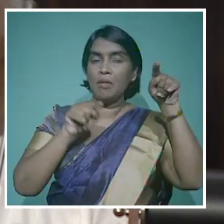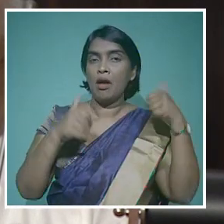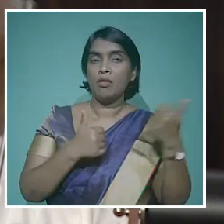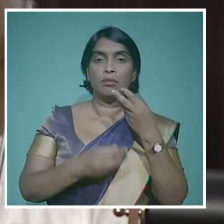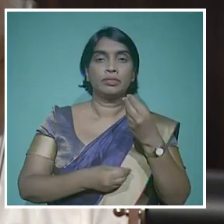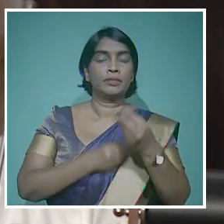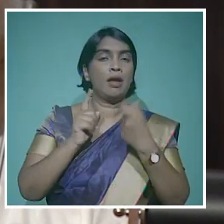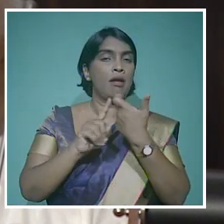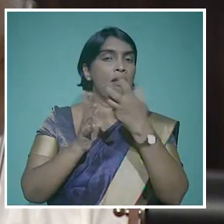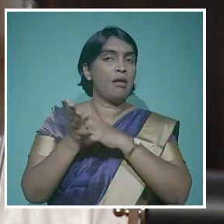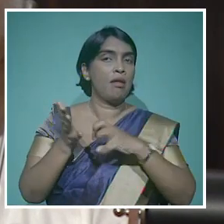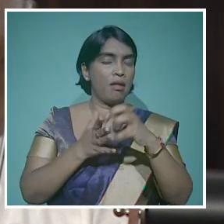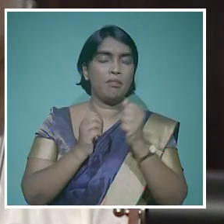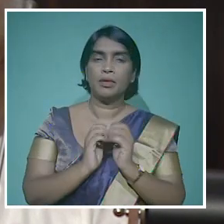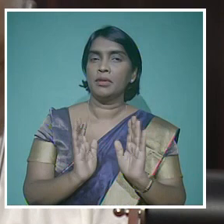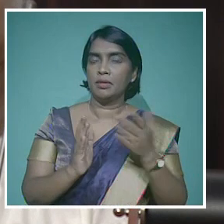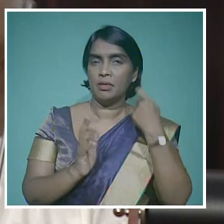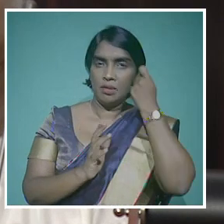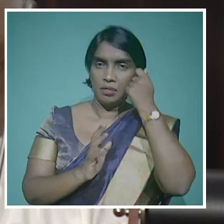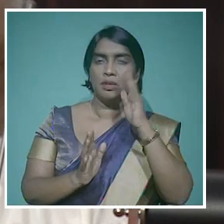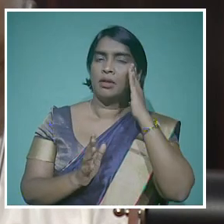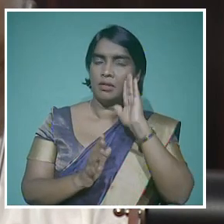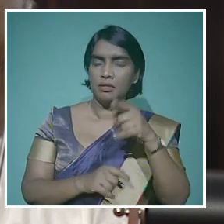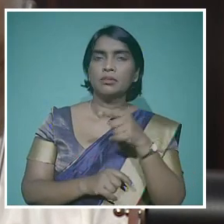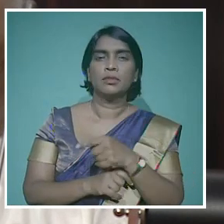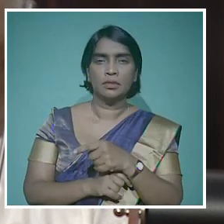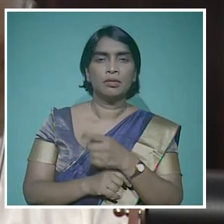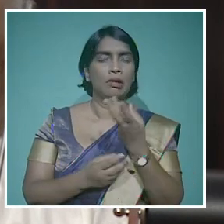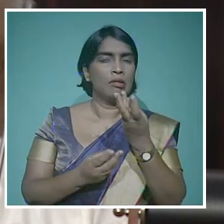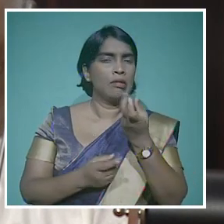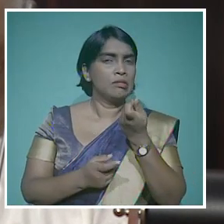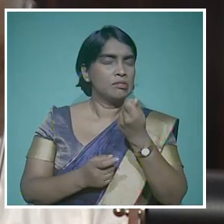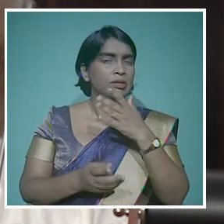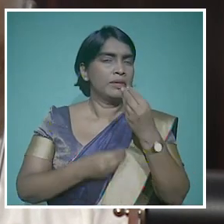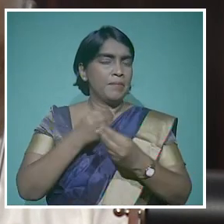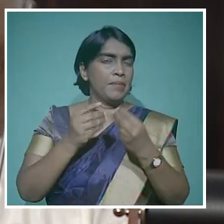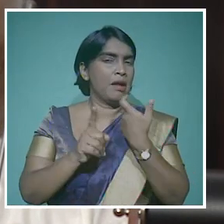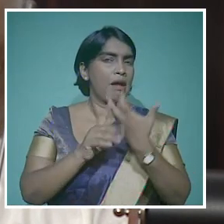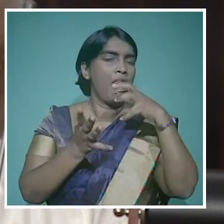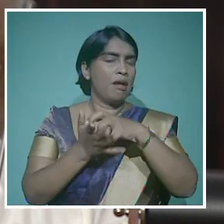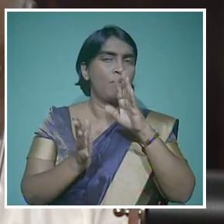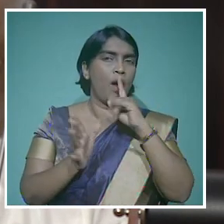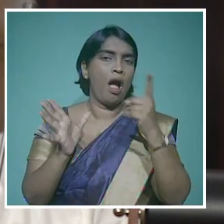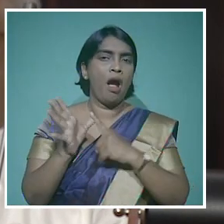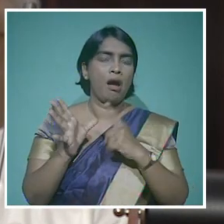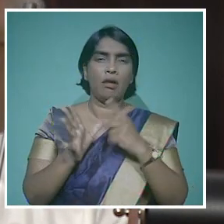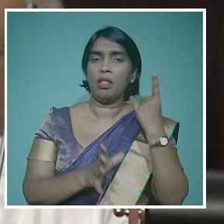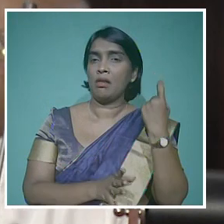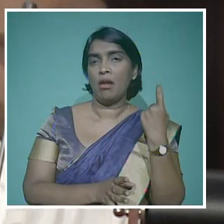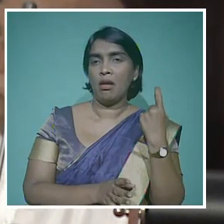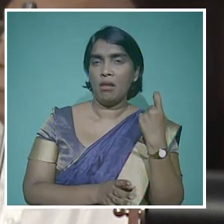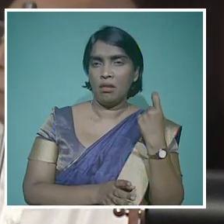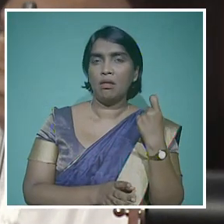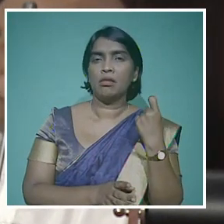ආර්ථික කලාපයන් ඇති කිරීමට යෝජනා කරනවා. සාමාන්‍යයෙන් මේ ආර්ථික කලාපයක් අඩු වශයෙන්වත් අක්කර 1000ක්.